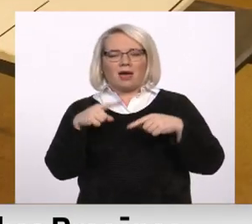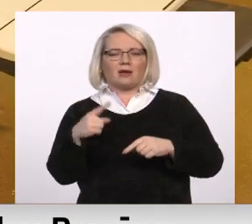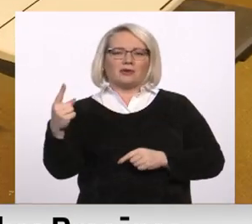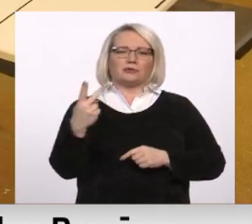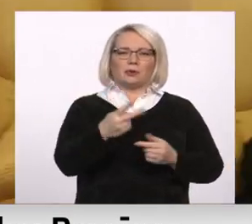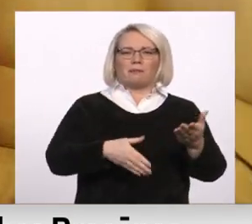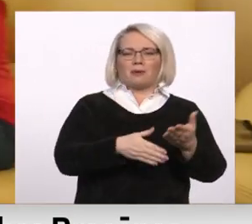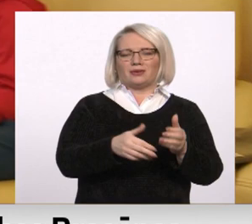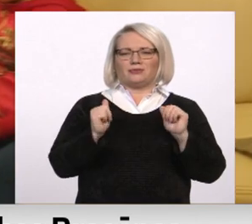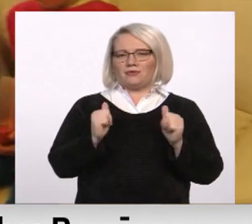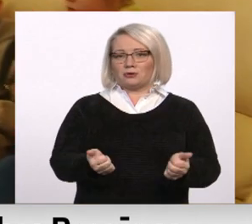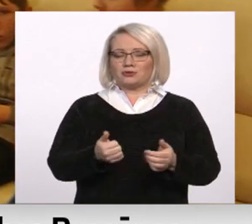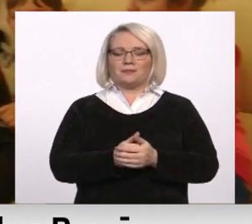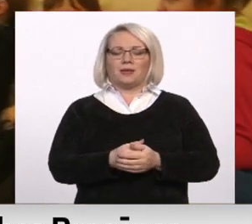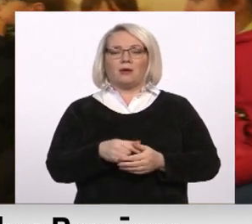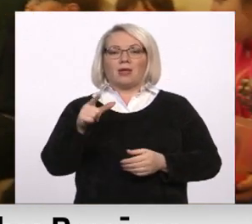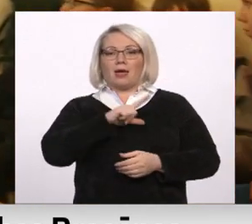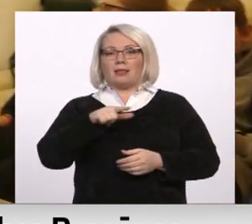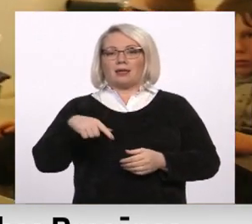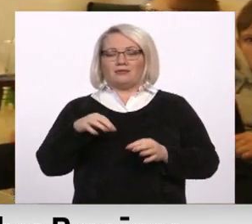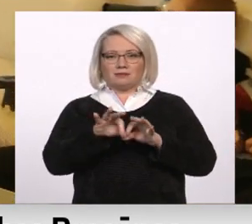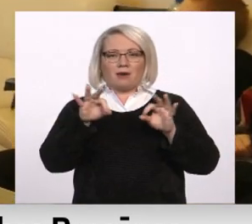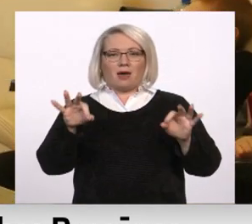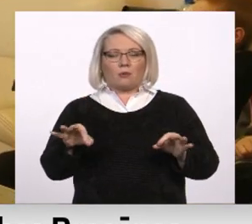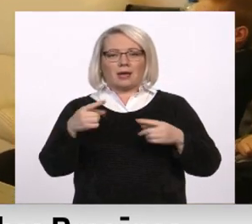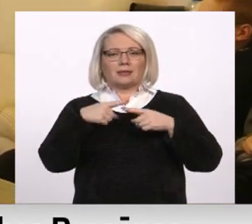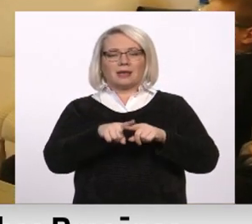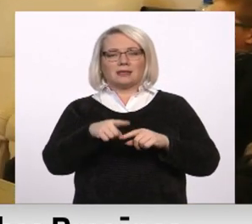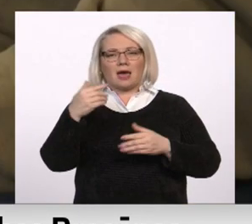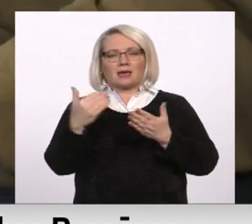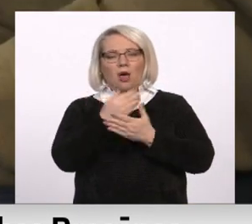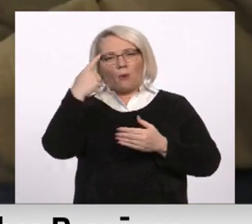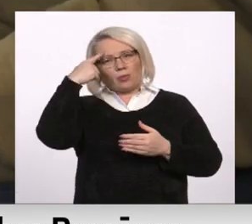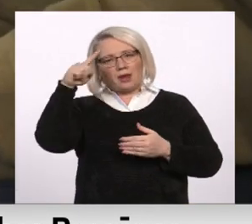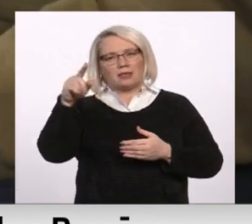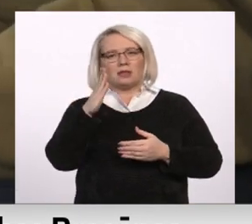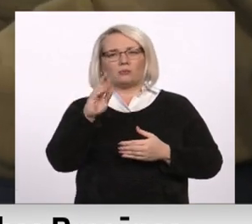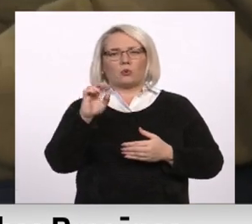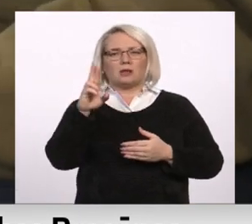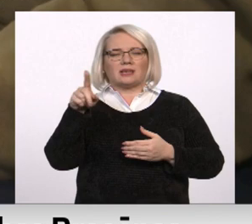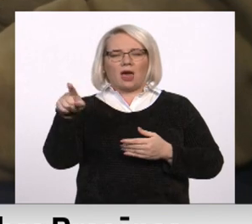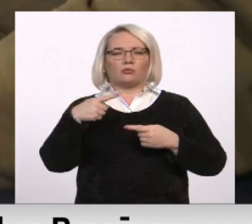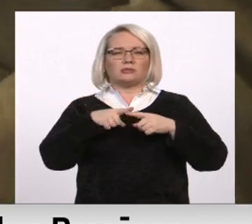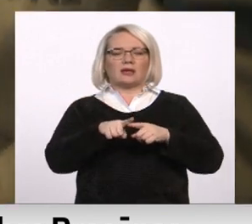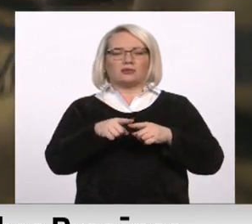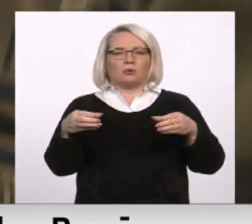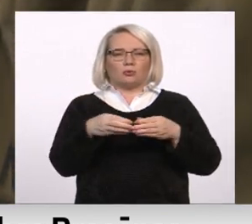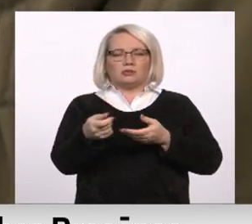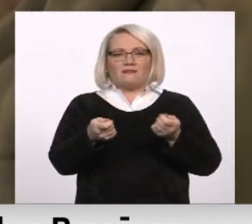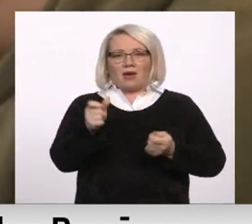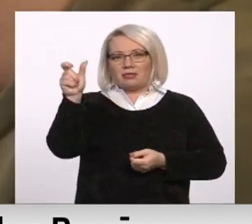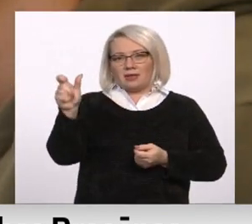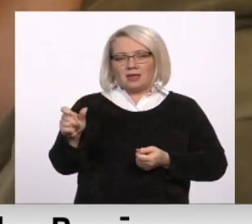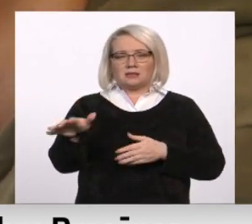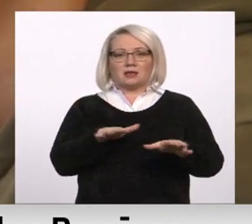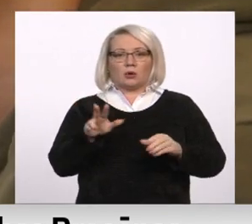tā forši. Latvijas mēroga tehniskās jaunredzes svētkus Brocēnu kultūras centra radoši tehniskā pulciņa vadītājs Zigmunds Zaļenko